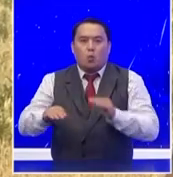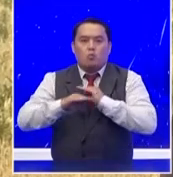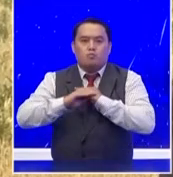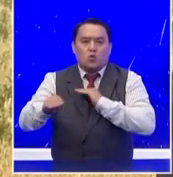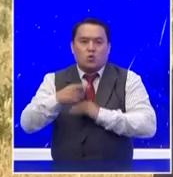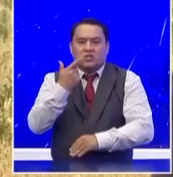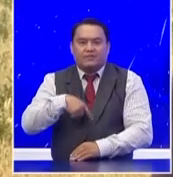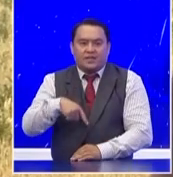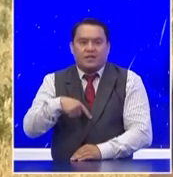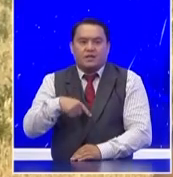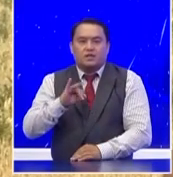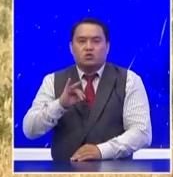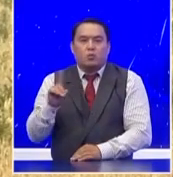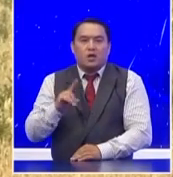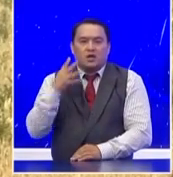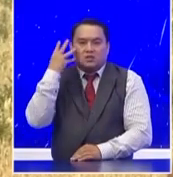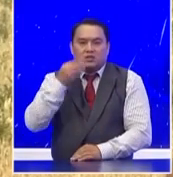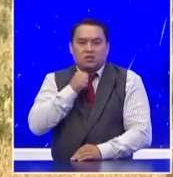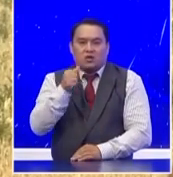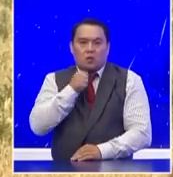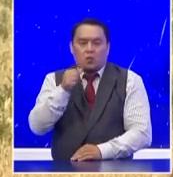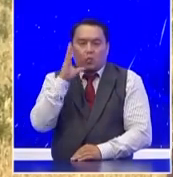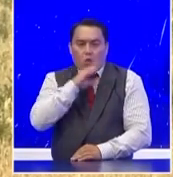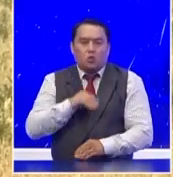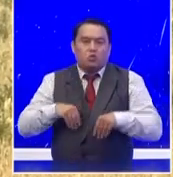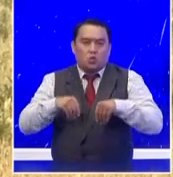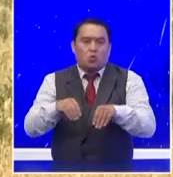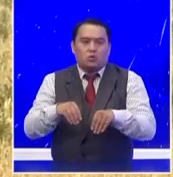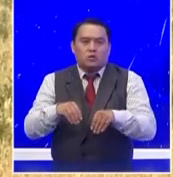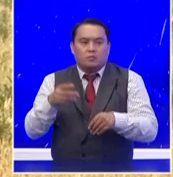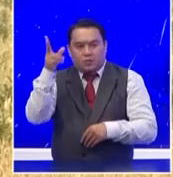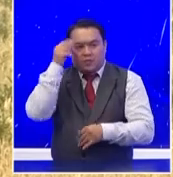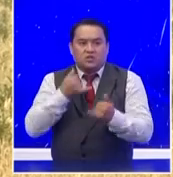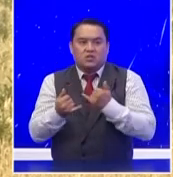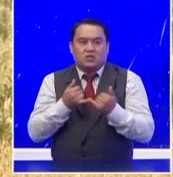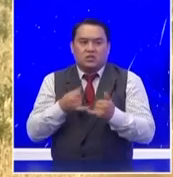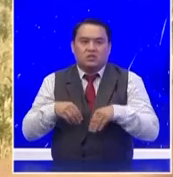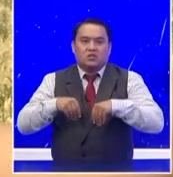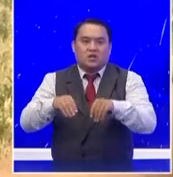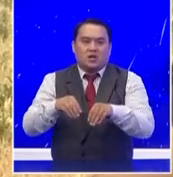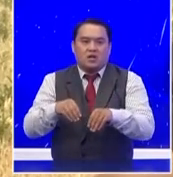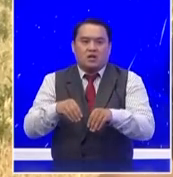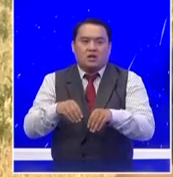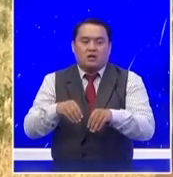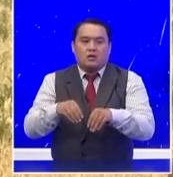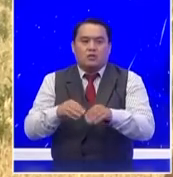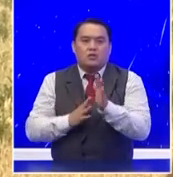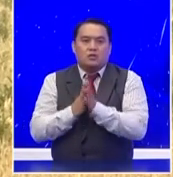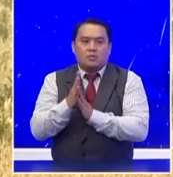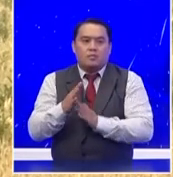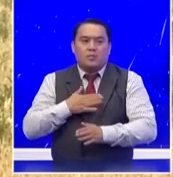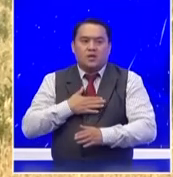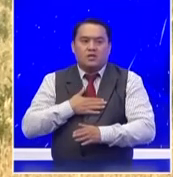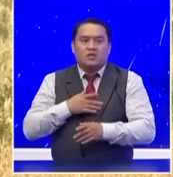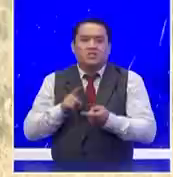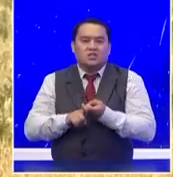своих, чтобы свекло, сахарное свекло могли садить, чтобы пшеницу могли садить, чтобы клевер могли садить, чтобы мы ни от